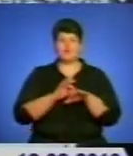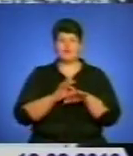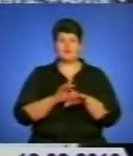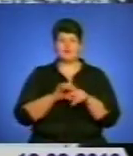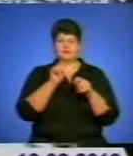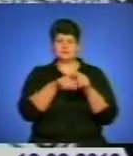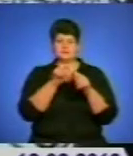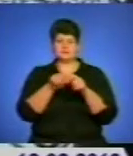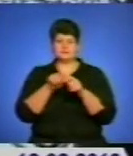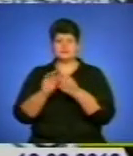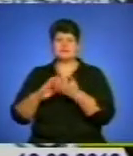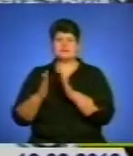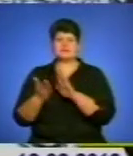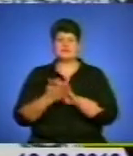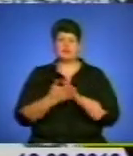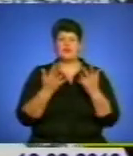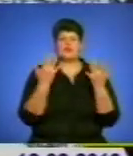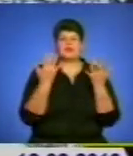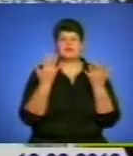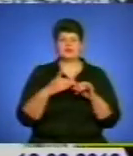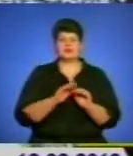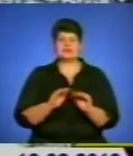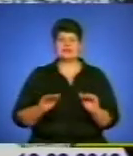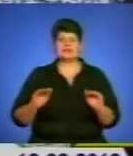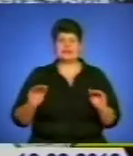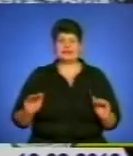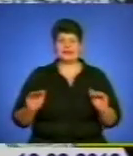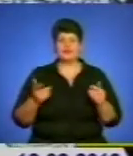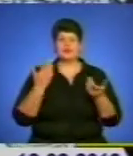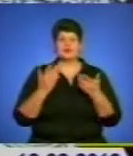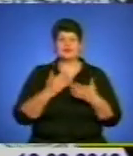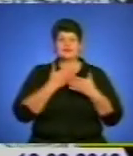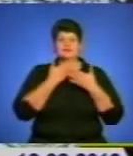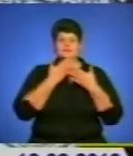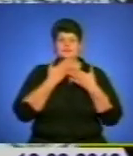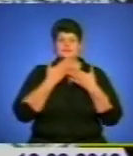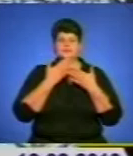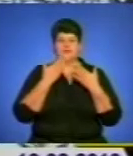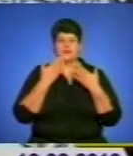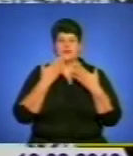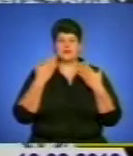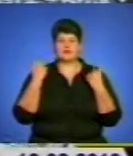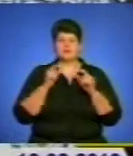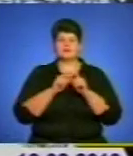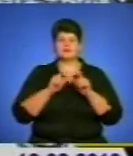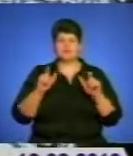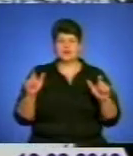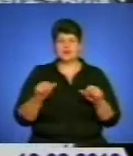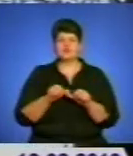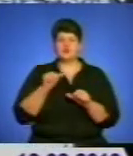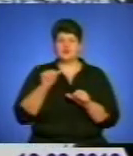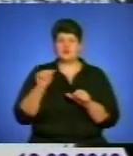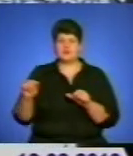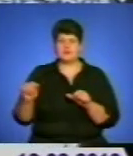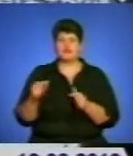відслідковування ситуації по кількості дітей, які відсутні в учбових закладах, зокрема по